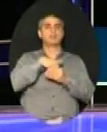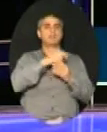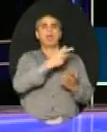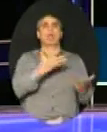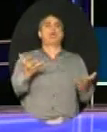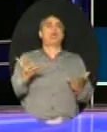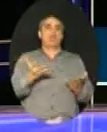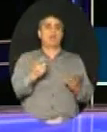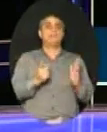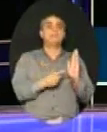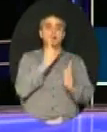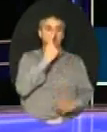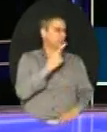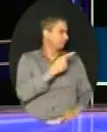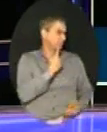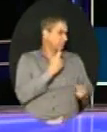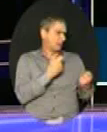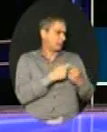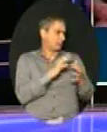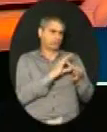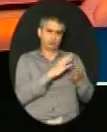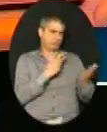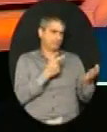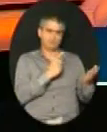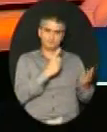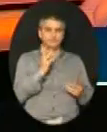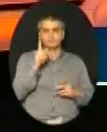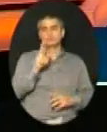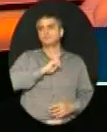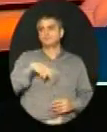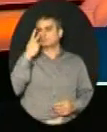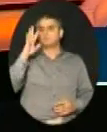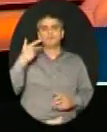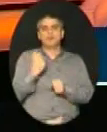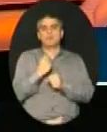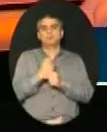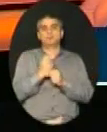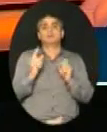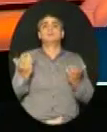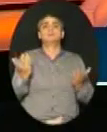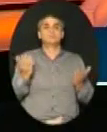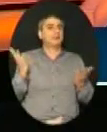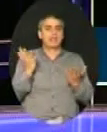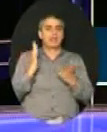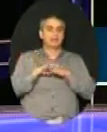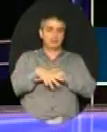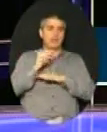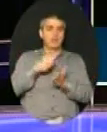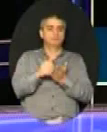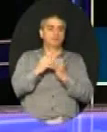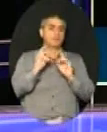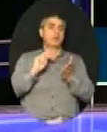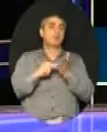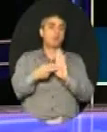הוא לראשונה, לא בידיו, ואז הוא יצטרך לראות מה הוא עושה במקרה הזה, איך זה משליך על המשך